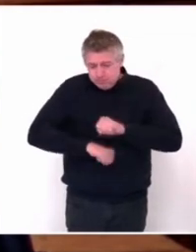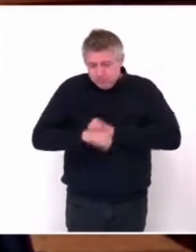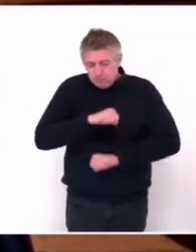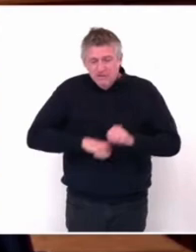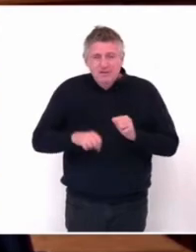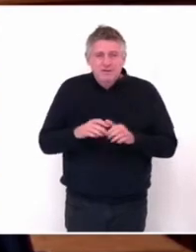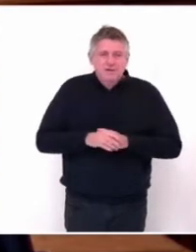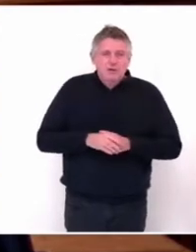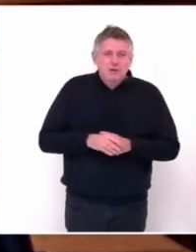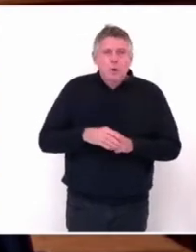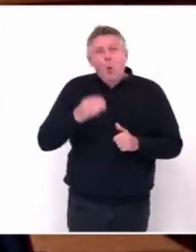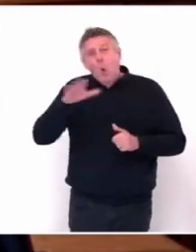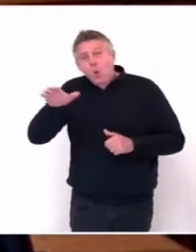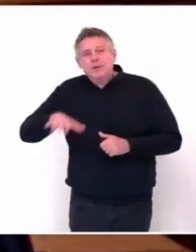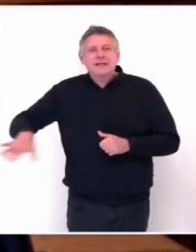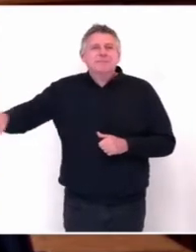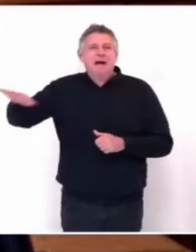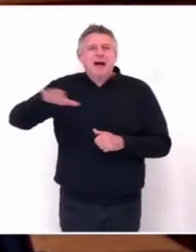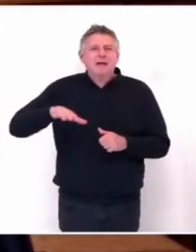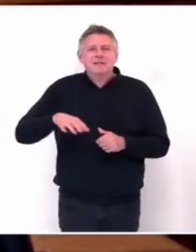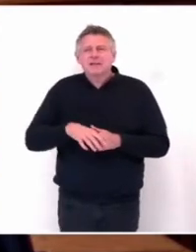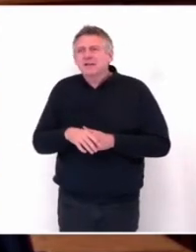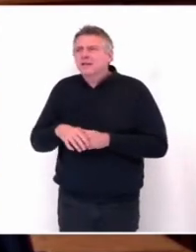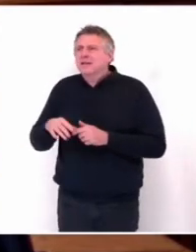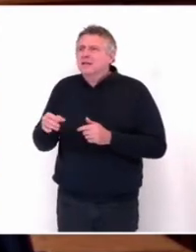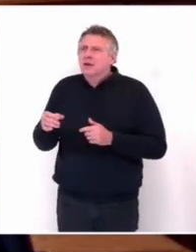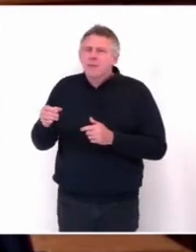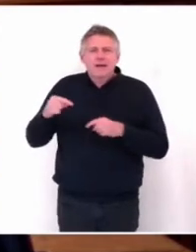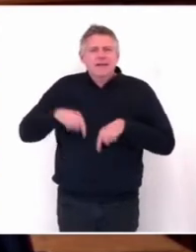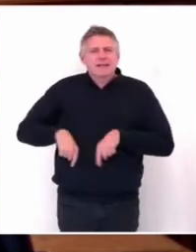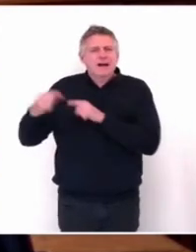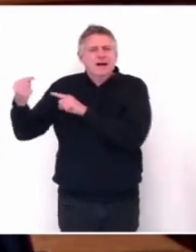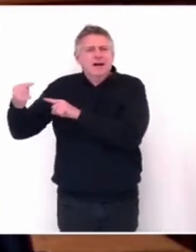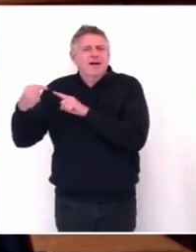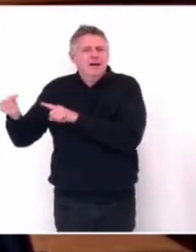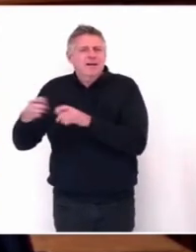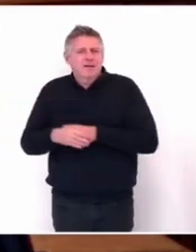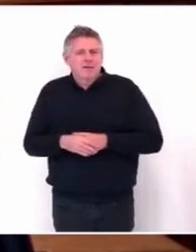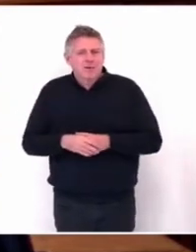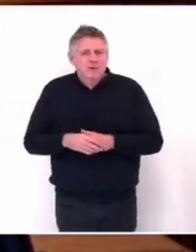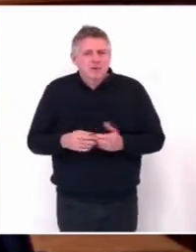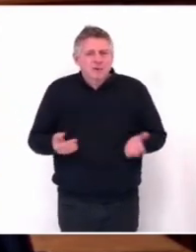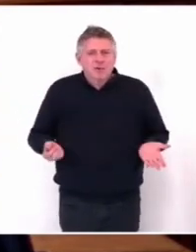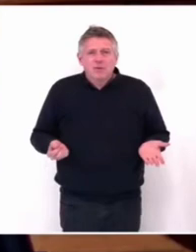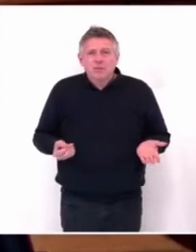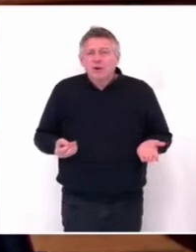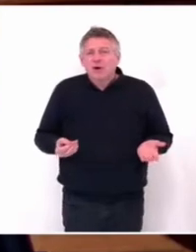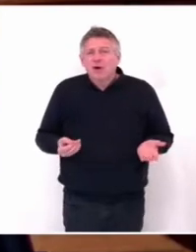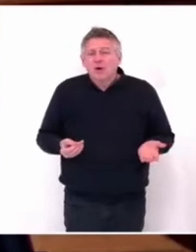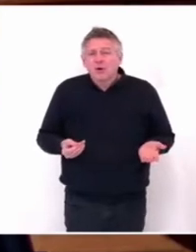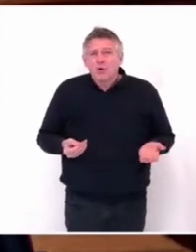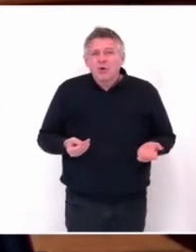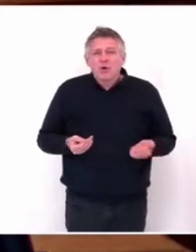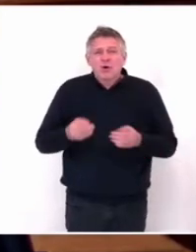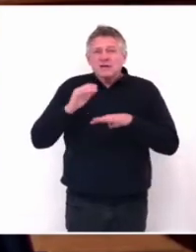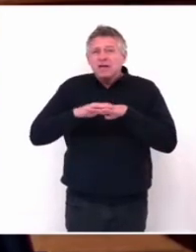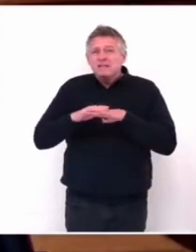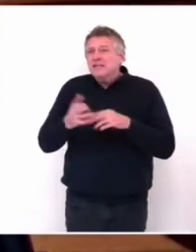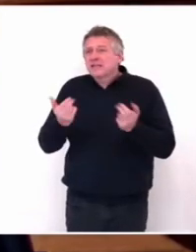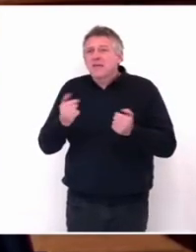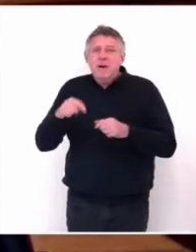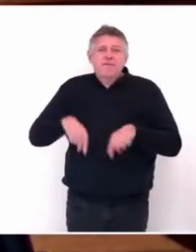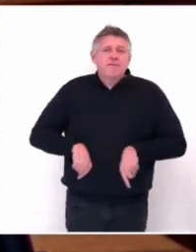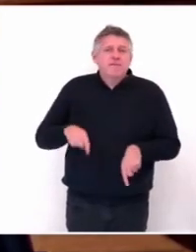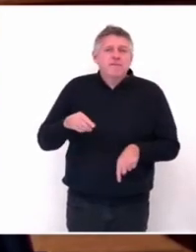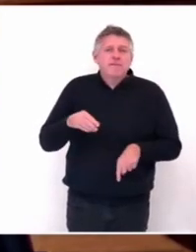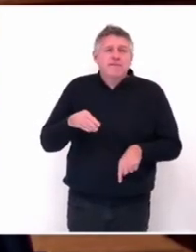garder dans d'autres espaces des endroits où on est dans un rapport de force avec l'État. Moi, je ne me satisfais pas du fait de dire que dans certains quartiers, ça ne va pas parce que l'État a